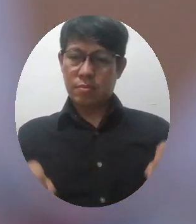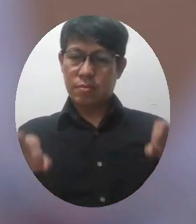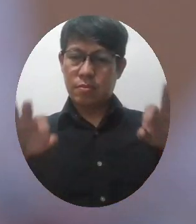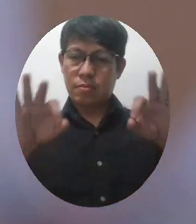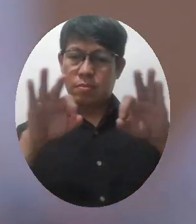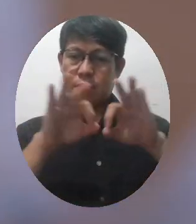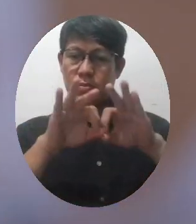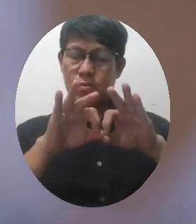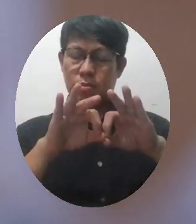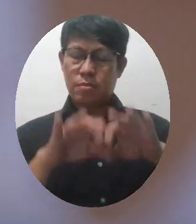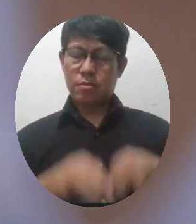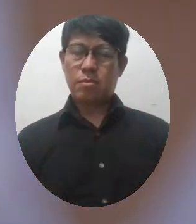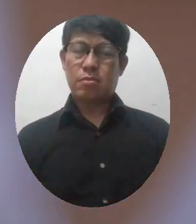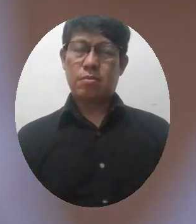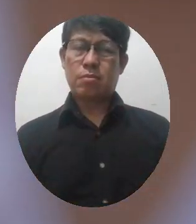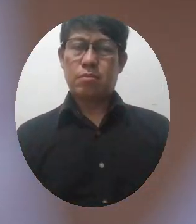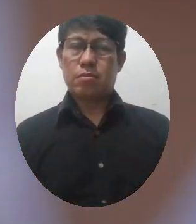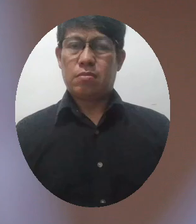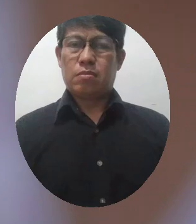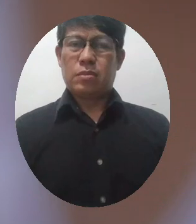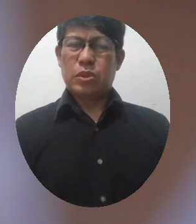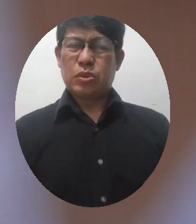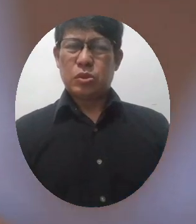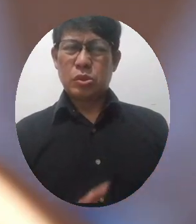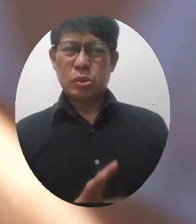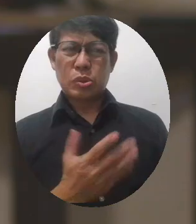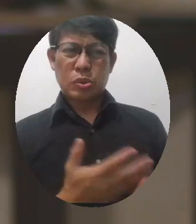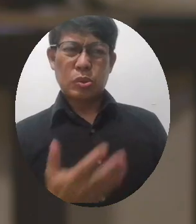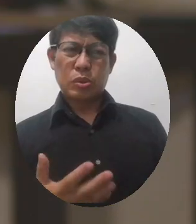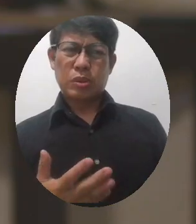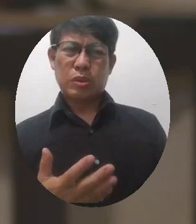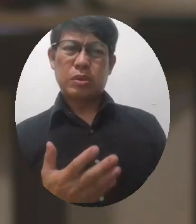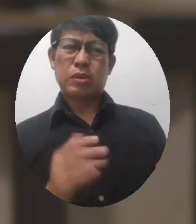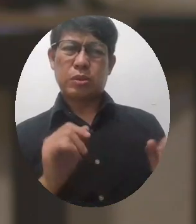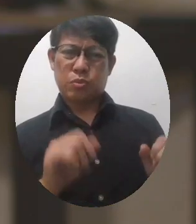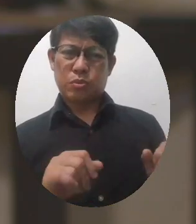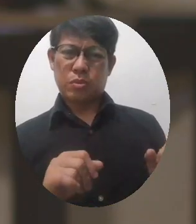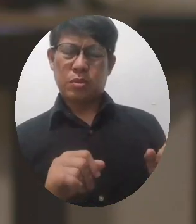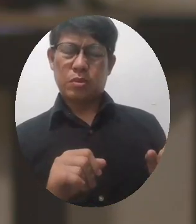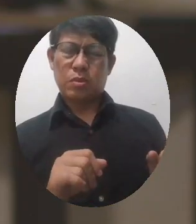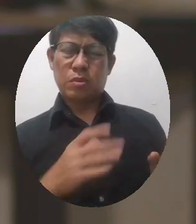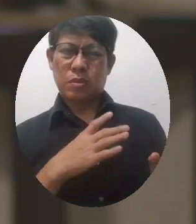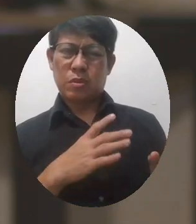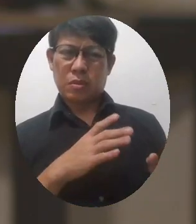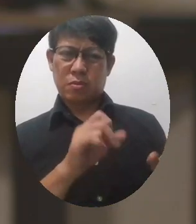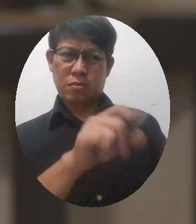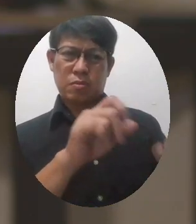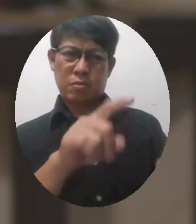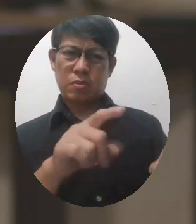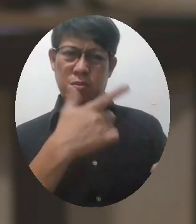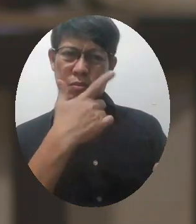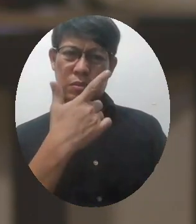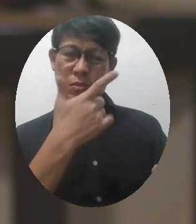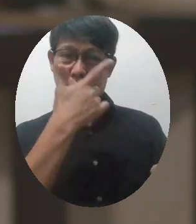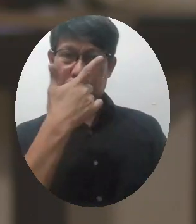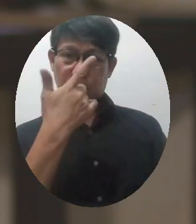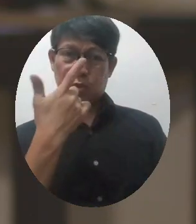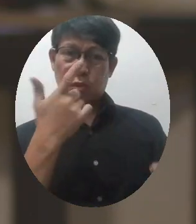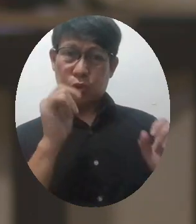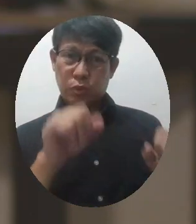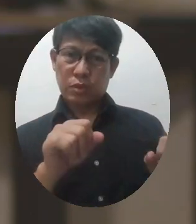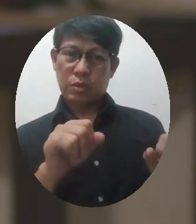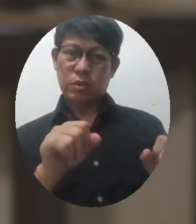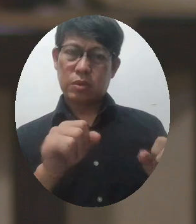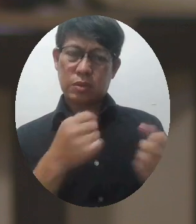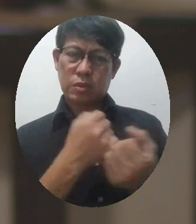ganun sa akin, yun ang pinaka-importante. Ang gamit mabibili, may babalik. Sabi nga po ng asawa ko ganun. Pero